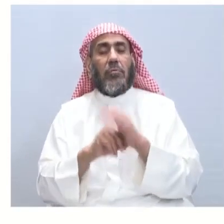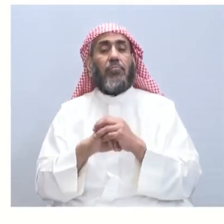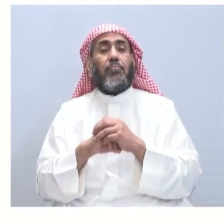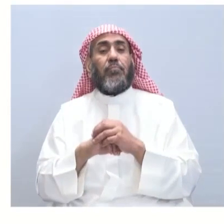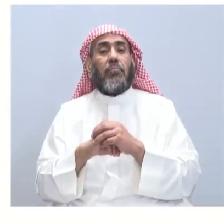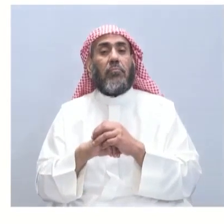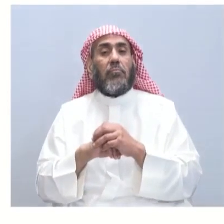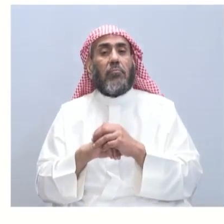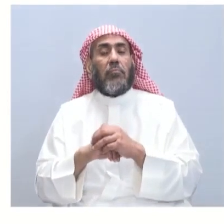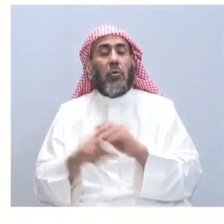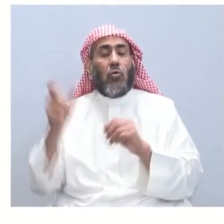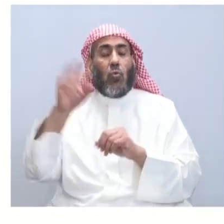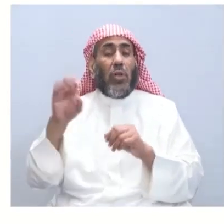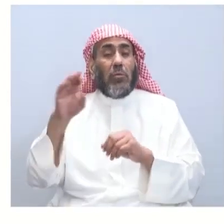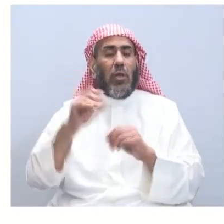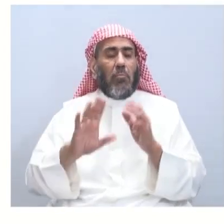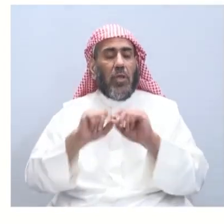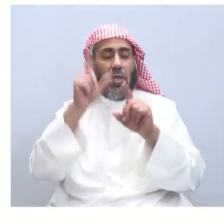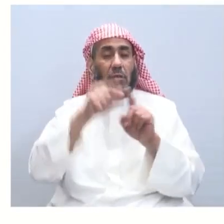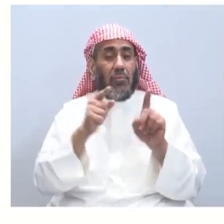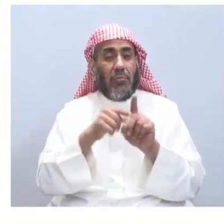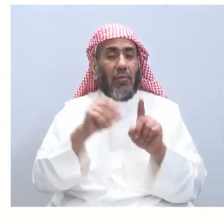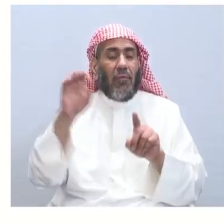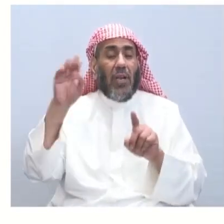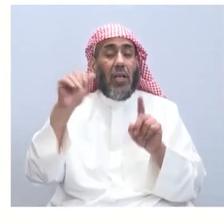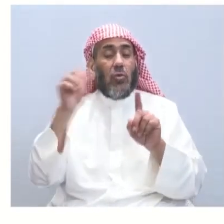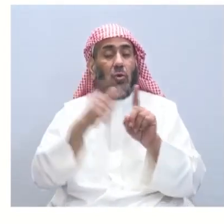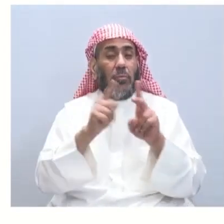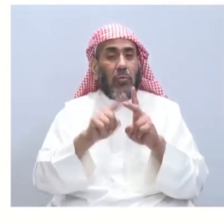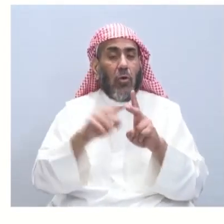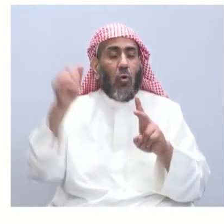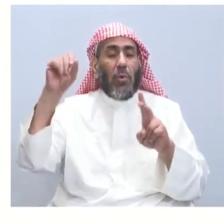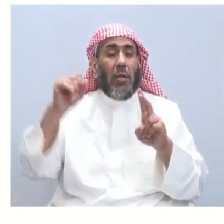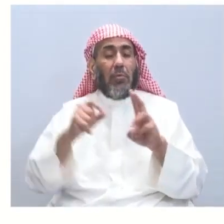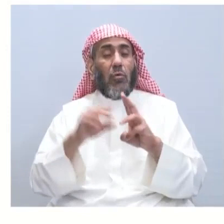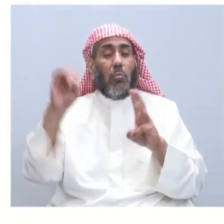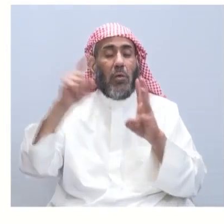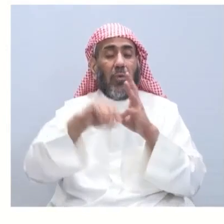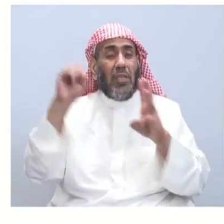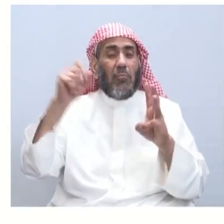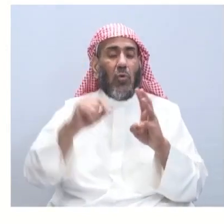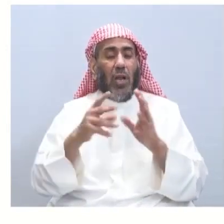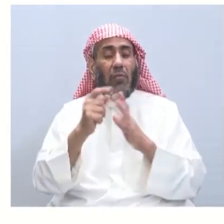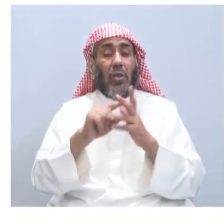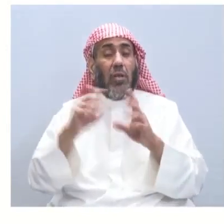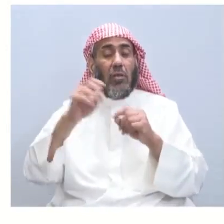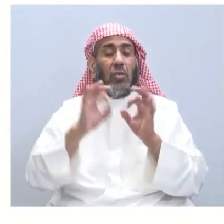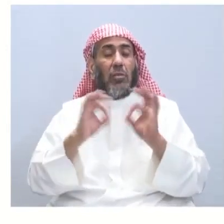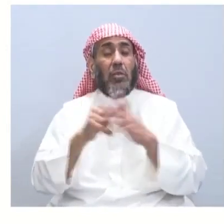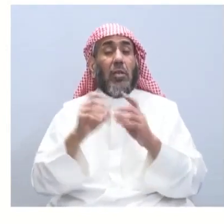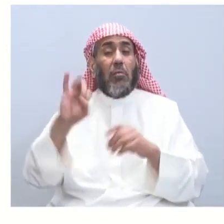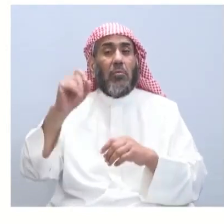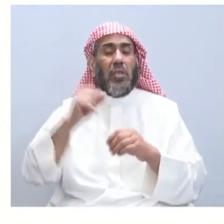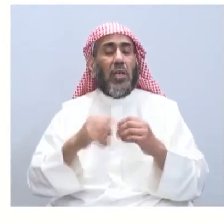العناصر رواد المسرحيه من اشر كتاب مسرحيه في بدايتها فرح انطون وابراهيم رمزي ومحمد تيمور الف فرح انطون مسرحيه اجتماعيه هي